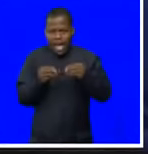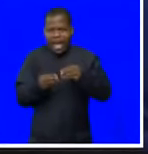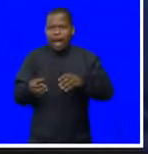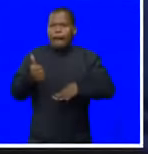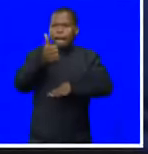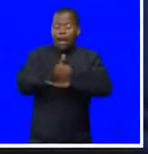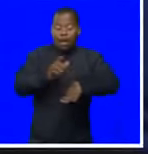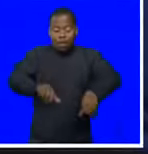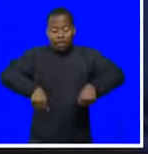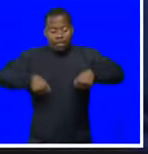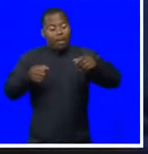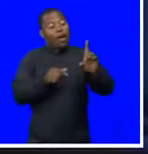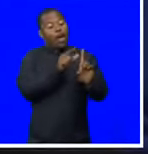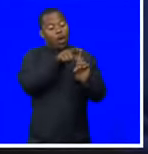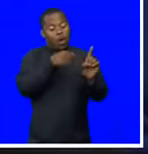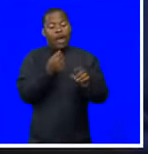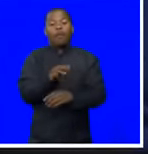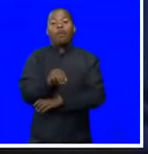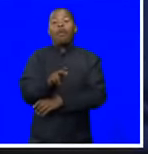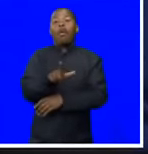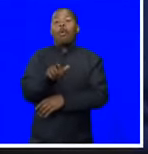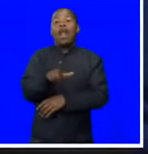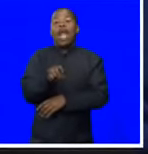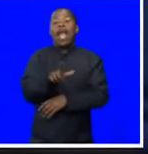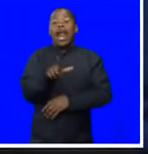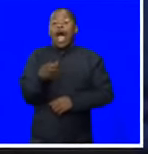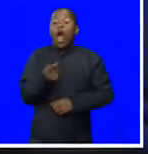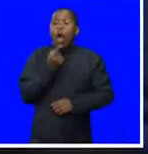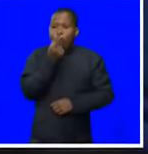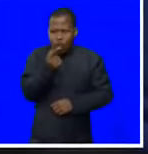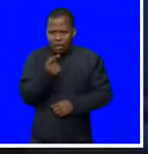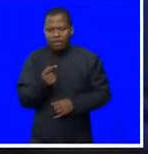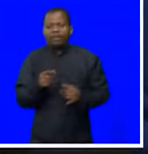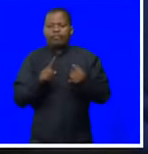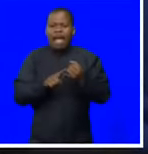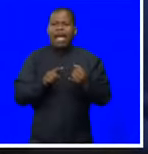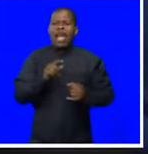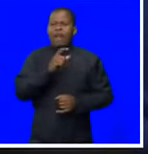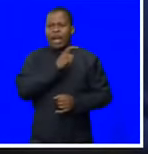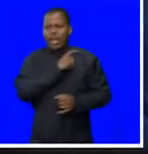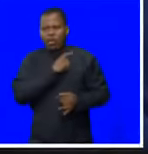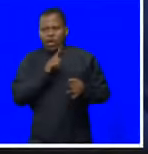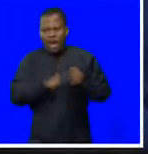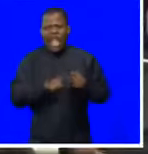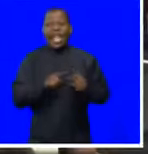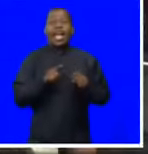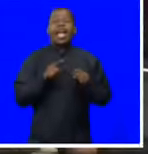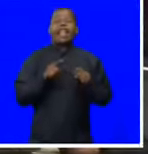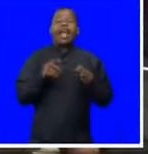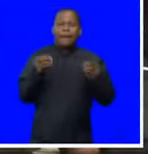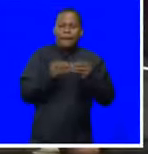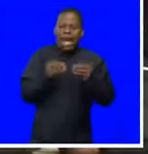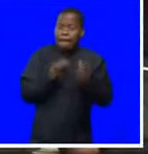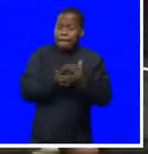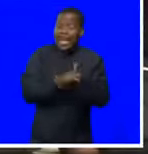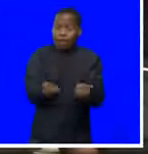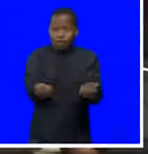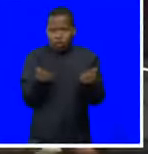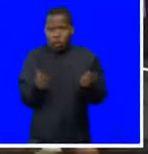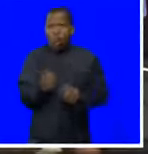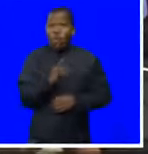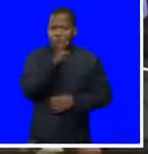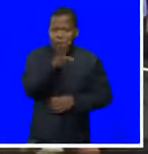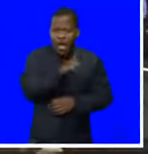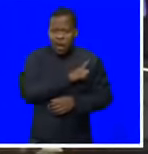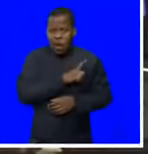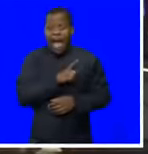nozizwe Mulela, lena indlela yekuqinisa budlelwane babo nemakhasimende abo lapho khona abalimi bakhona